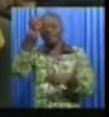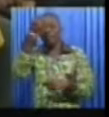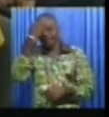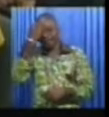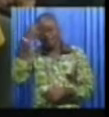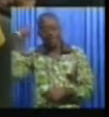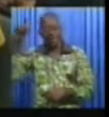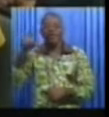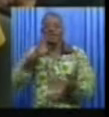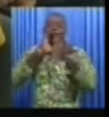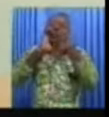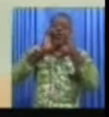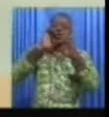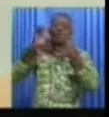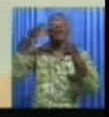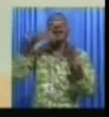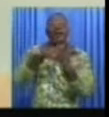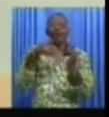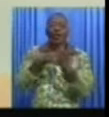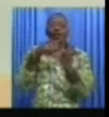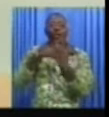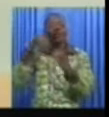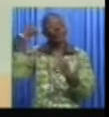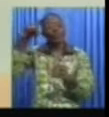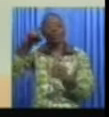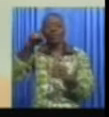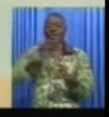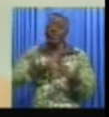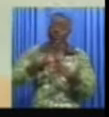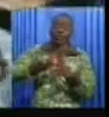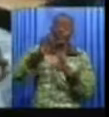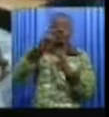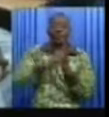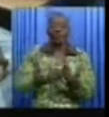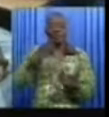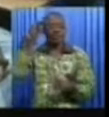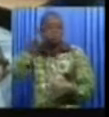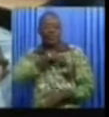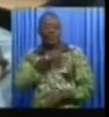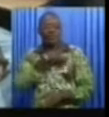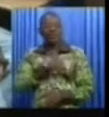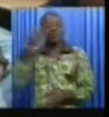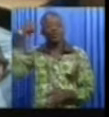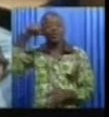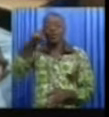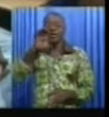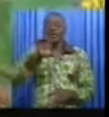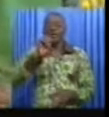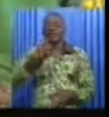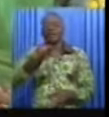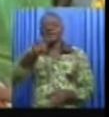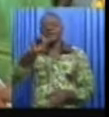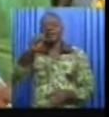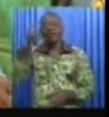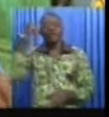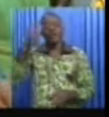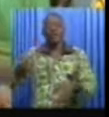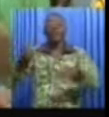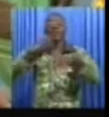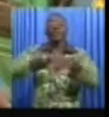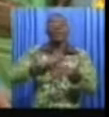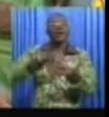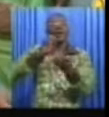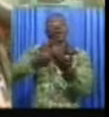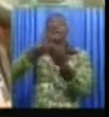donc tenu à communiquer davantage sur la composition, le fonctionnement et les missions assignées au Sénat, dont la mise en œuvre est prévue en